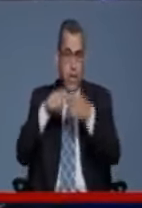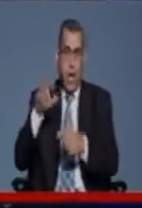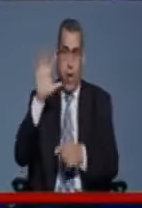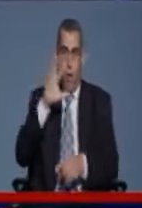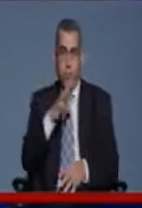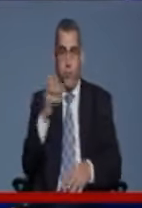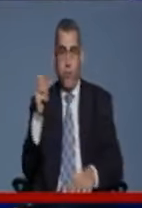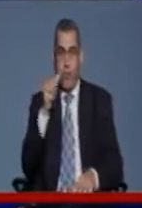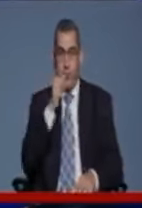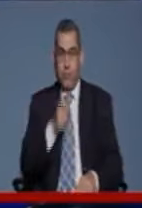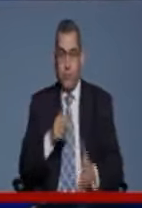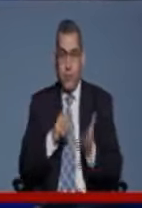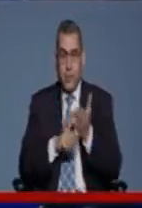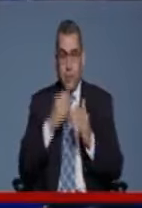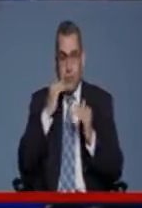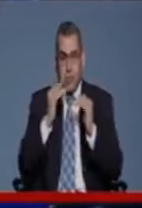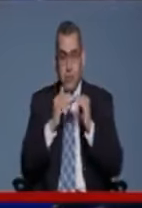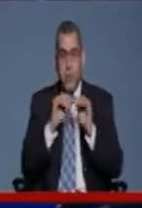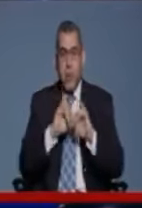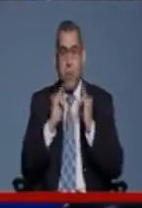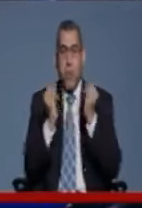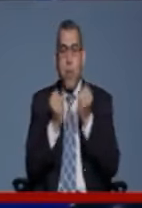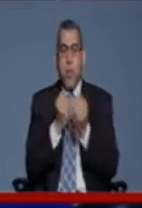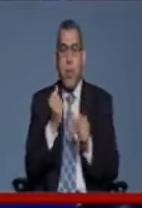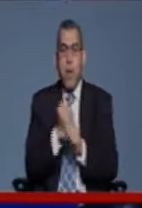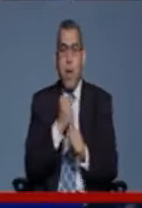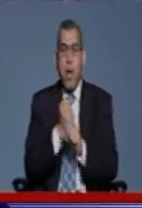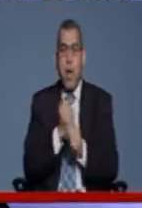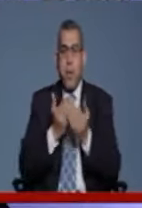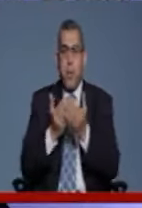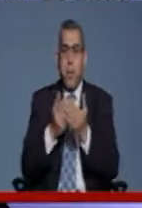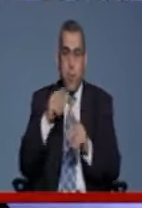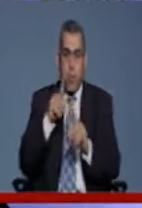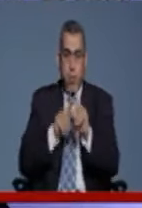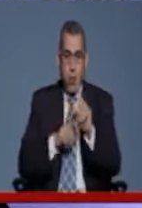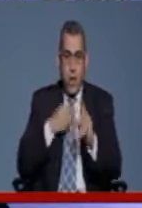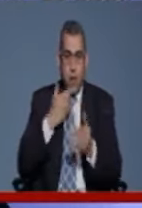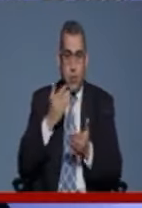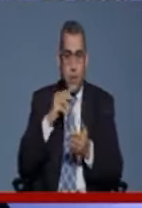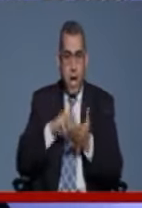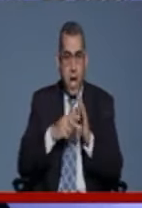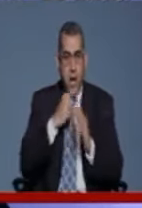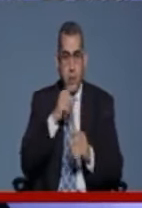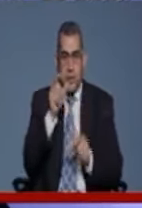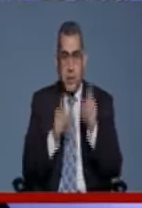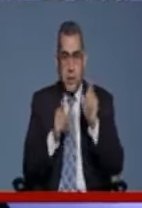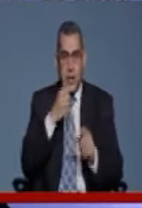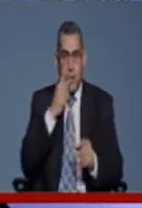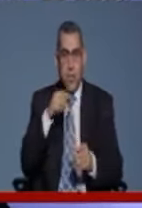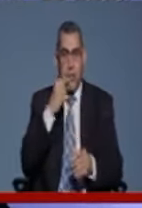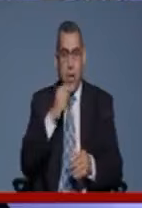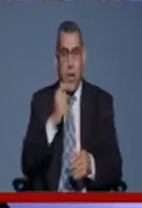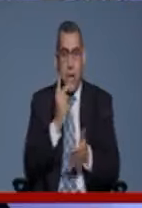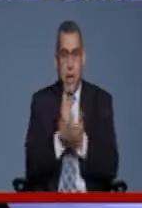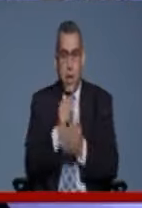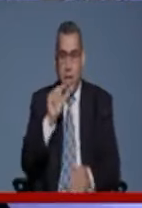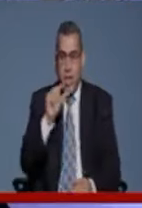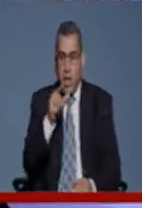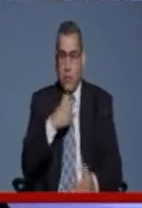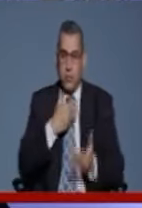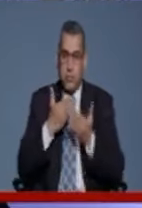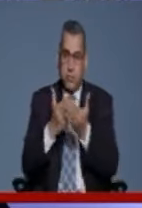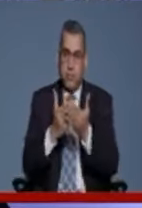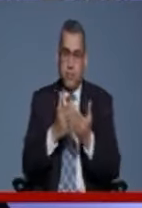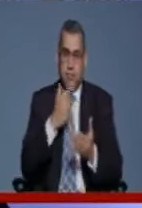وامتداداً لدورها المجتمعي، تحرص الوزارة على رفع الأعباء عن كاهل أهالينا من محدود الدخل بالتوسع